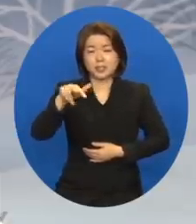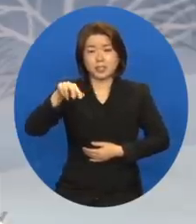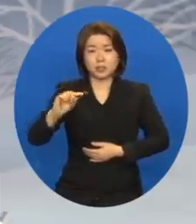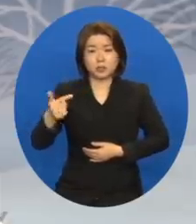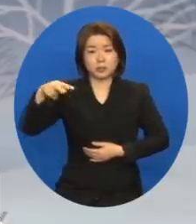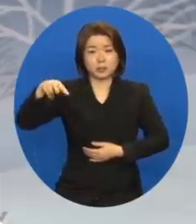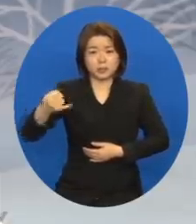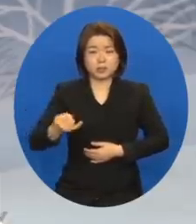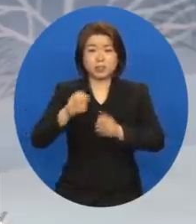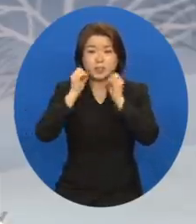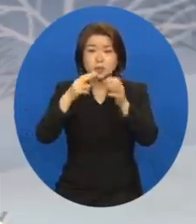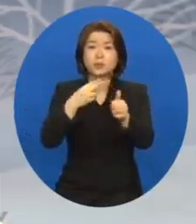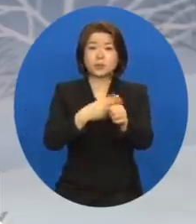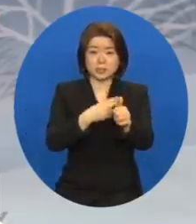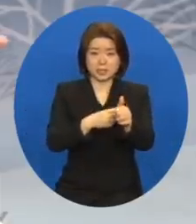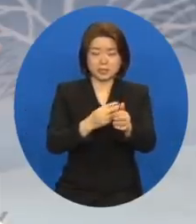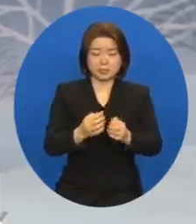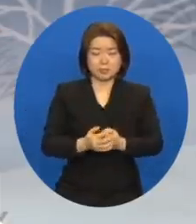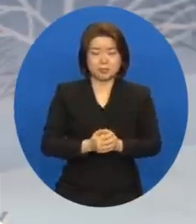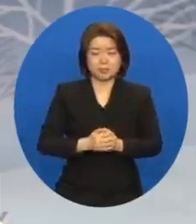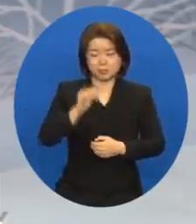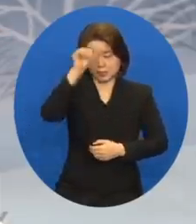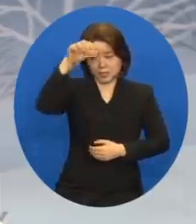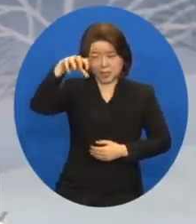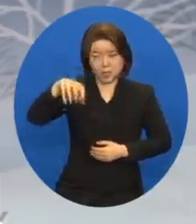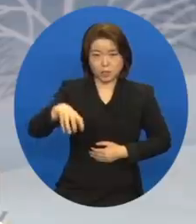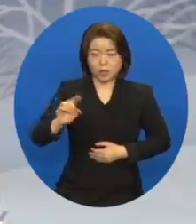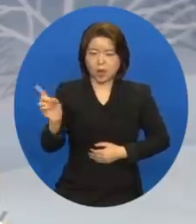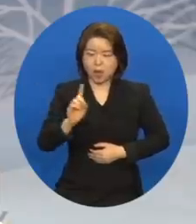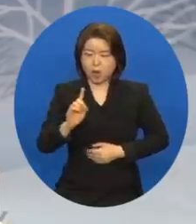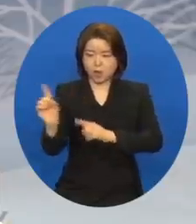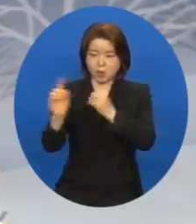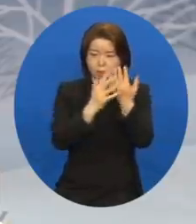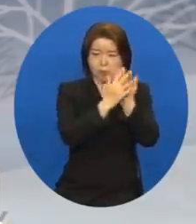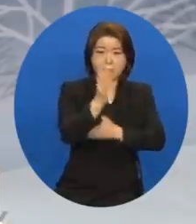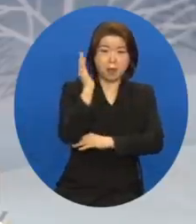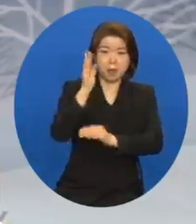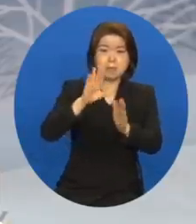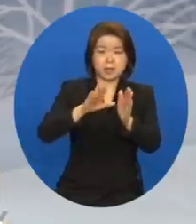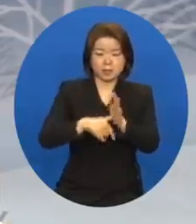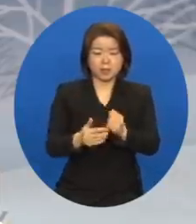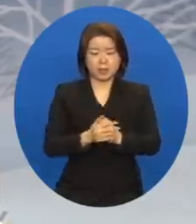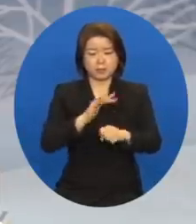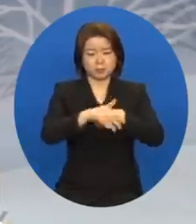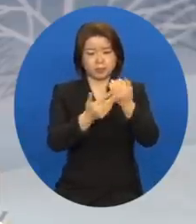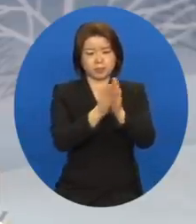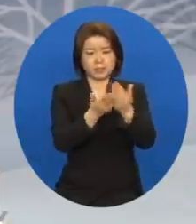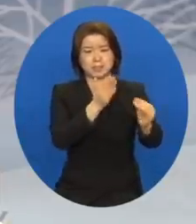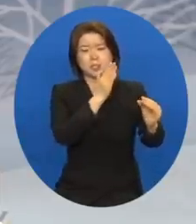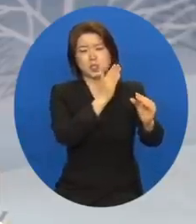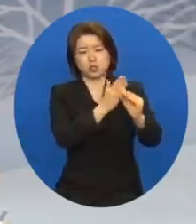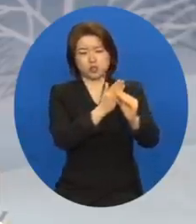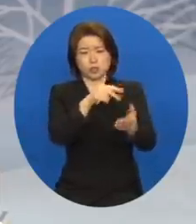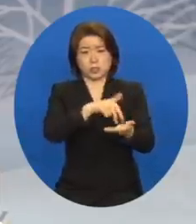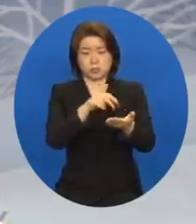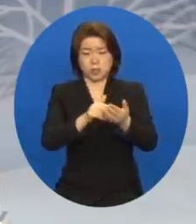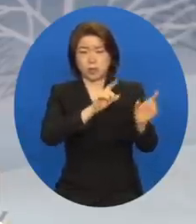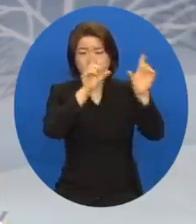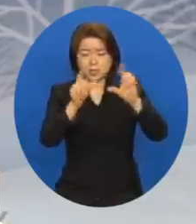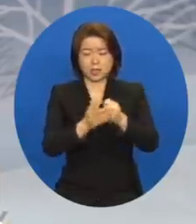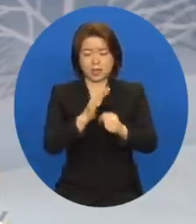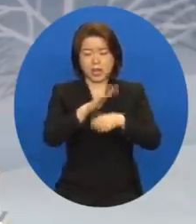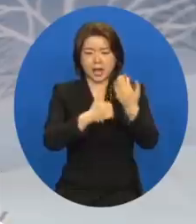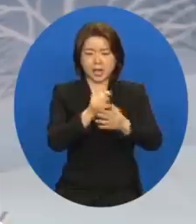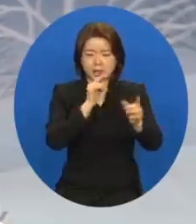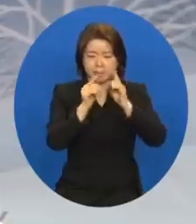그분이 인도에 있는 어느 집회에서 성경 중심으로 살아야 한다, 하나님의 말씀을 붙잡고